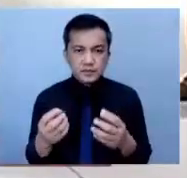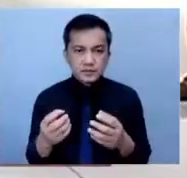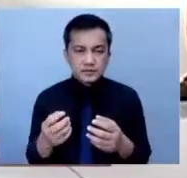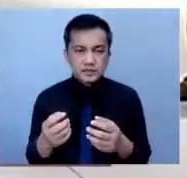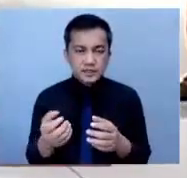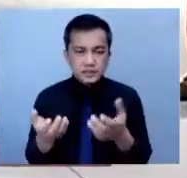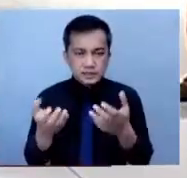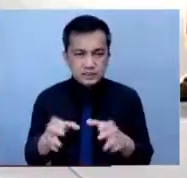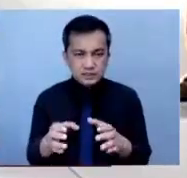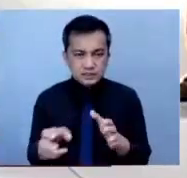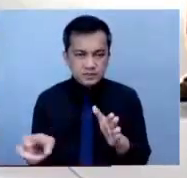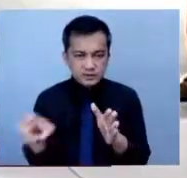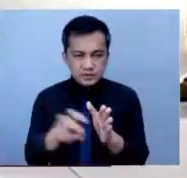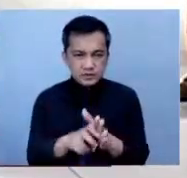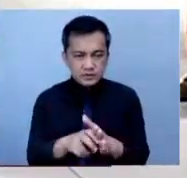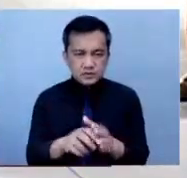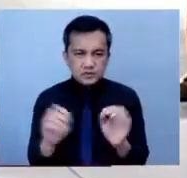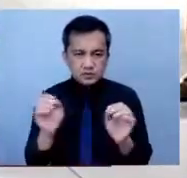passengers o yung mga